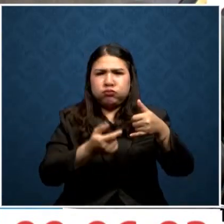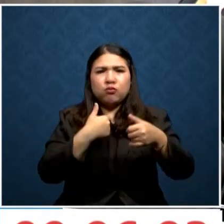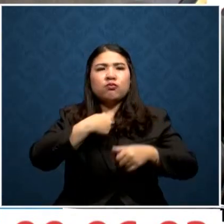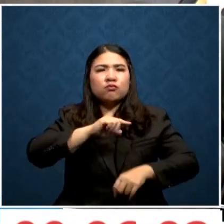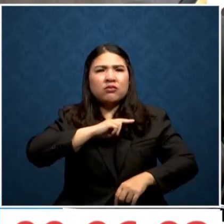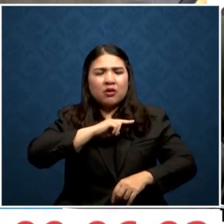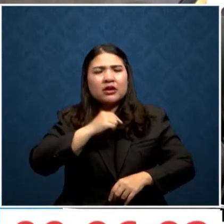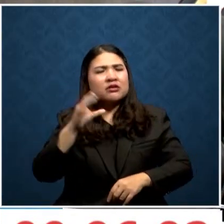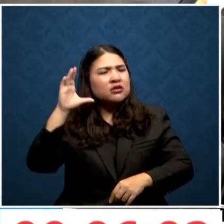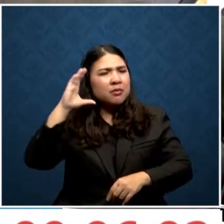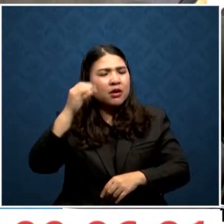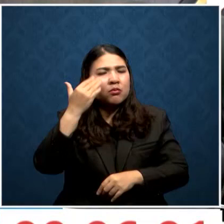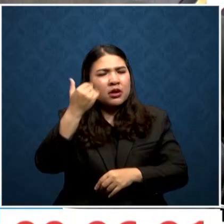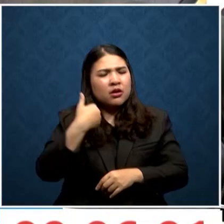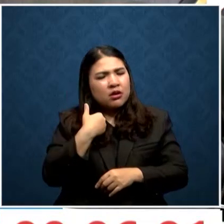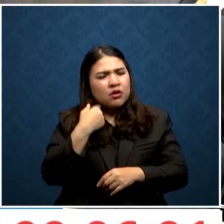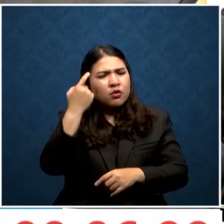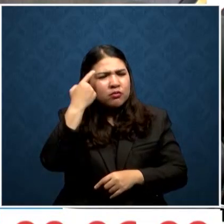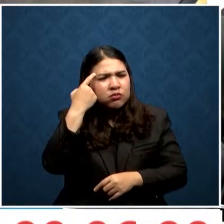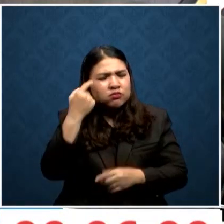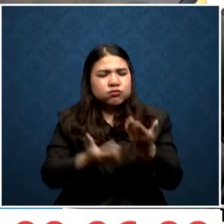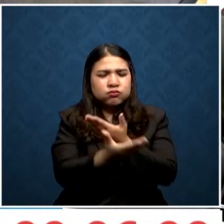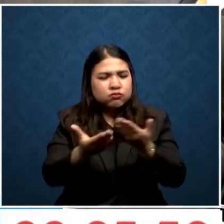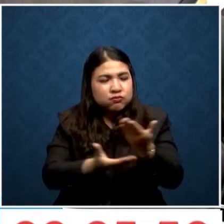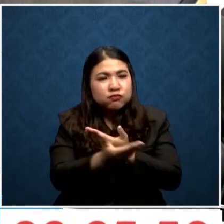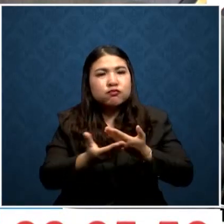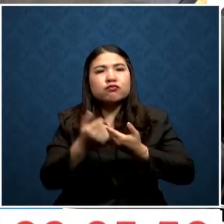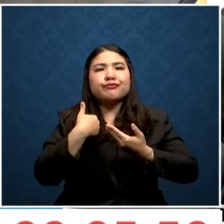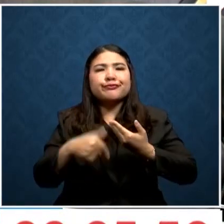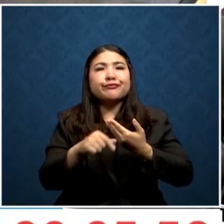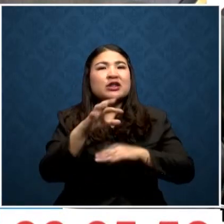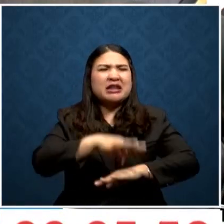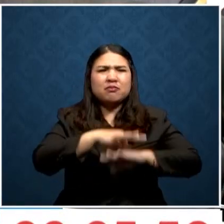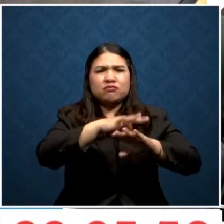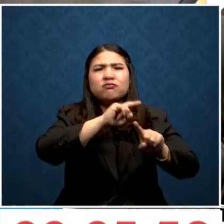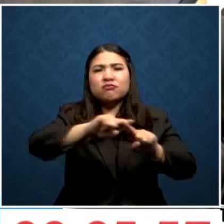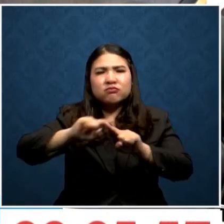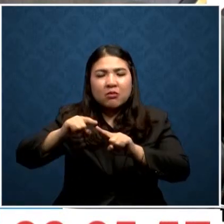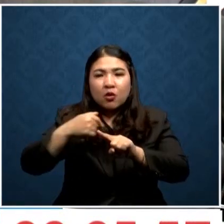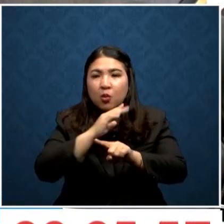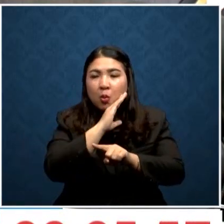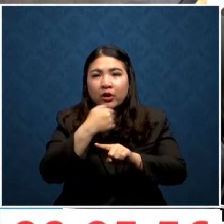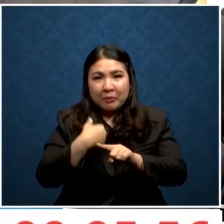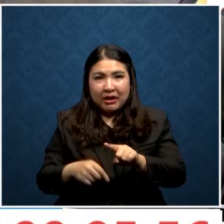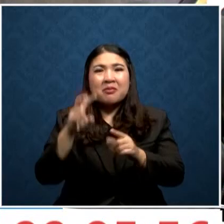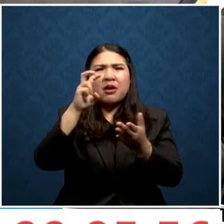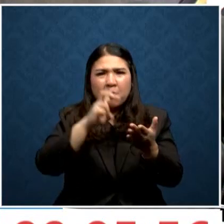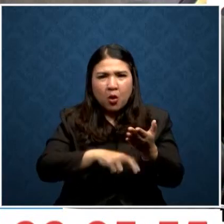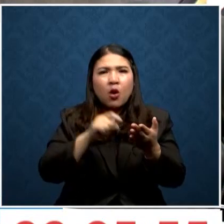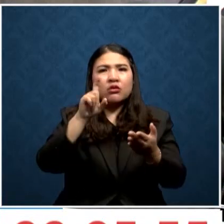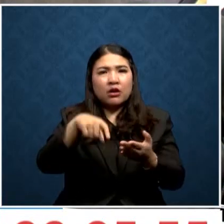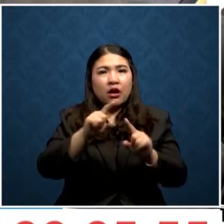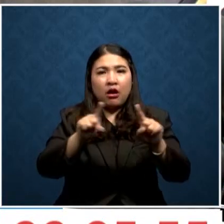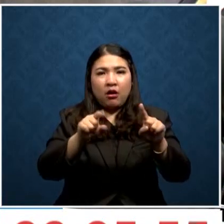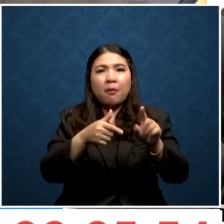ฒิสภาของเราเนี่ยจะมีดุลพินิจในการพิจารณาตำแหน่งอื่นๆที่จะเข้ามาในการพิจารณารับรองด้วยผมคิดว่าประชาช